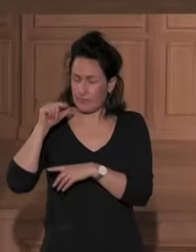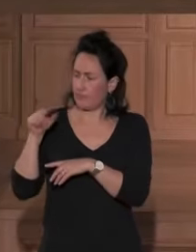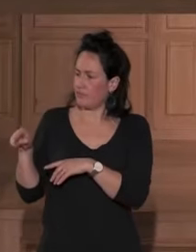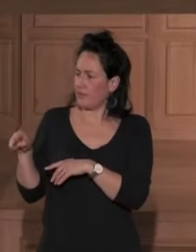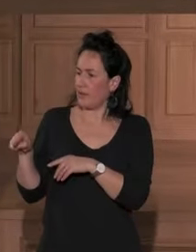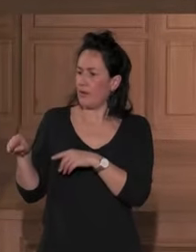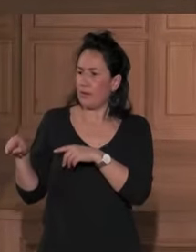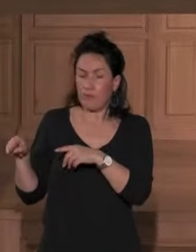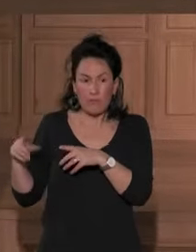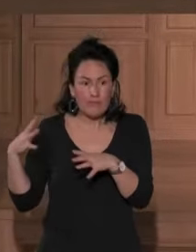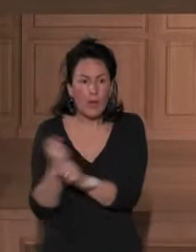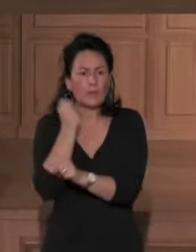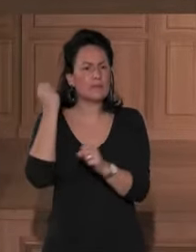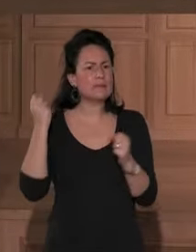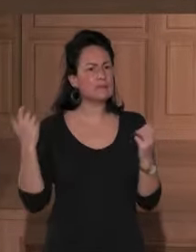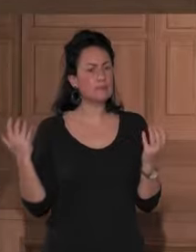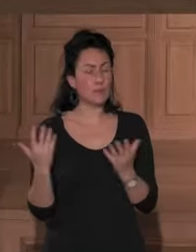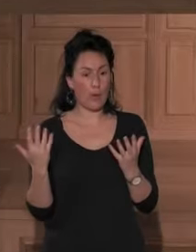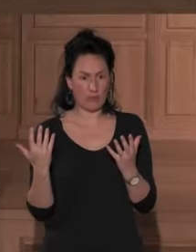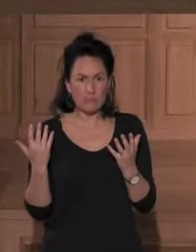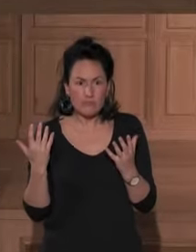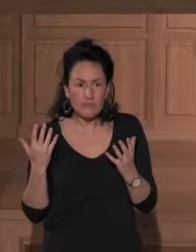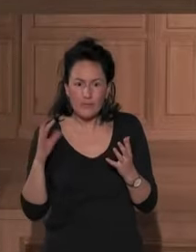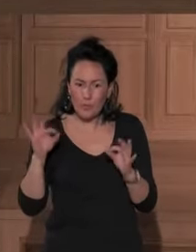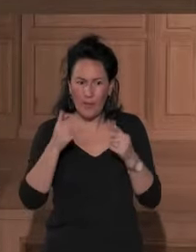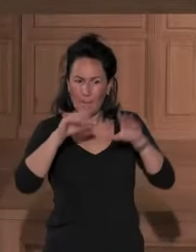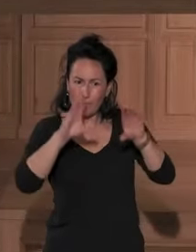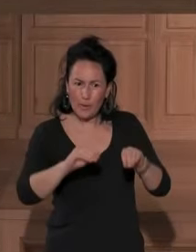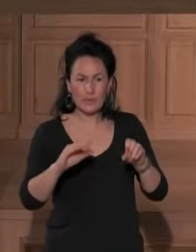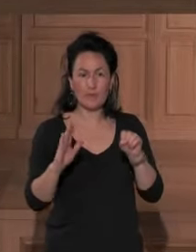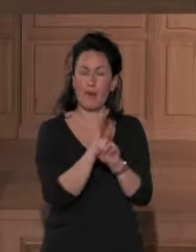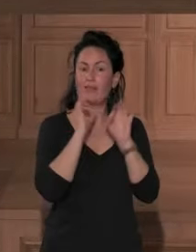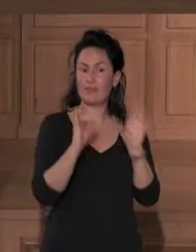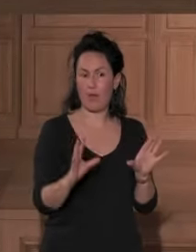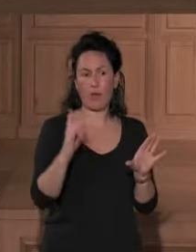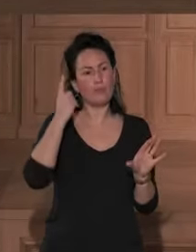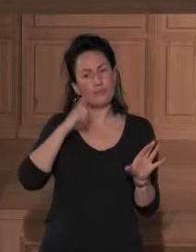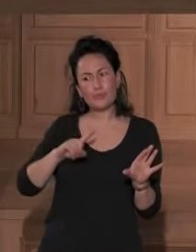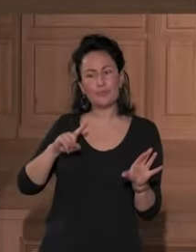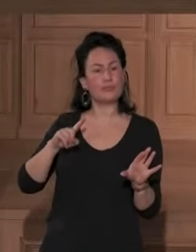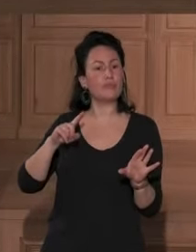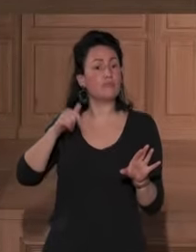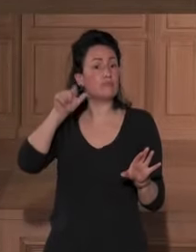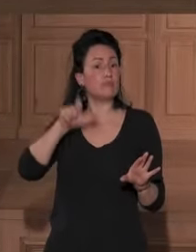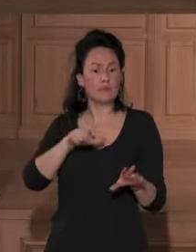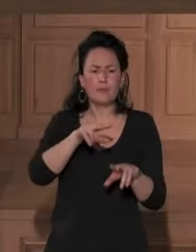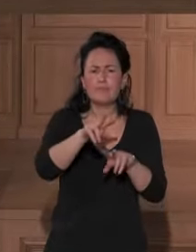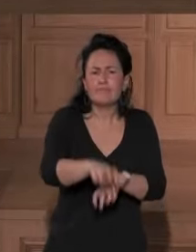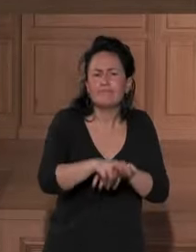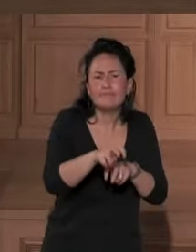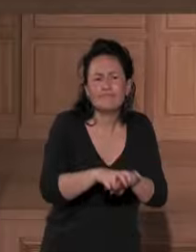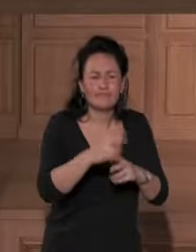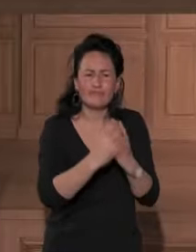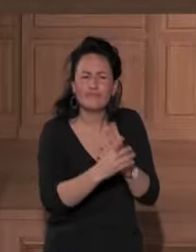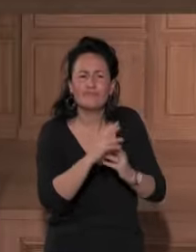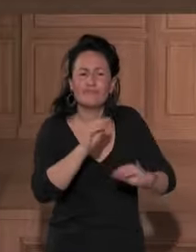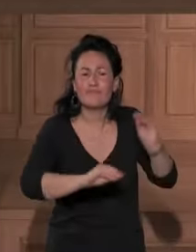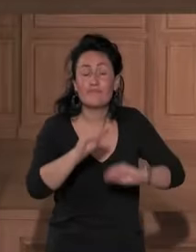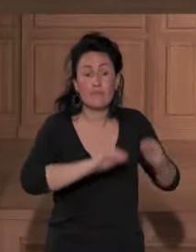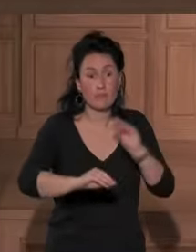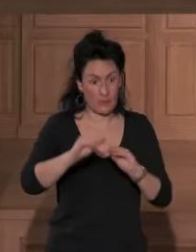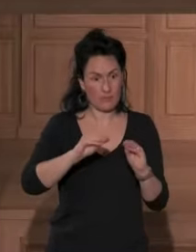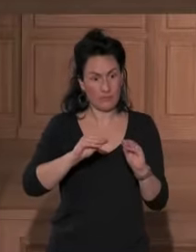un temps plein sur un poste de paysagiste. Alors nous, on a des éducateurs paysagistes, on recrute aussi maintenant d'autres métiers, mais si